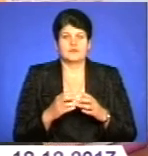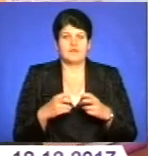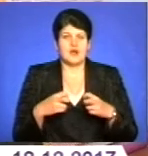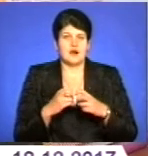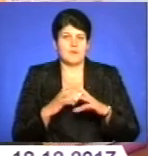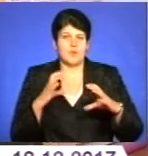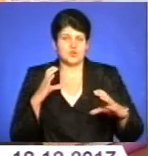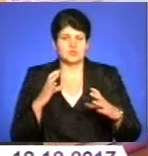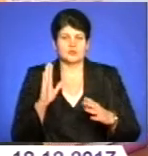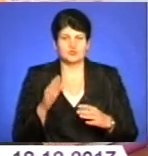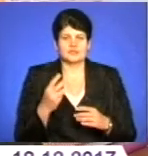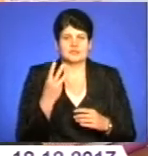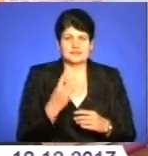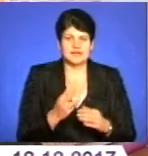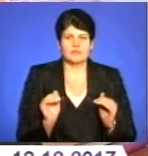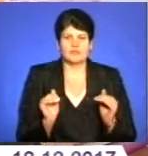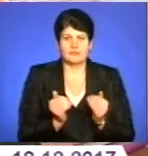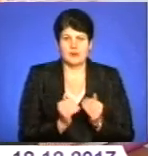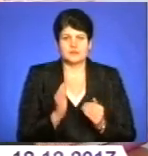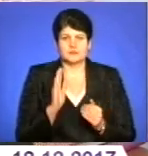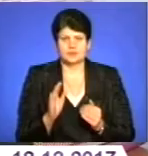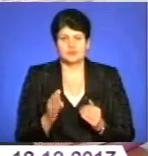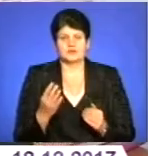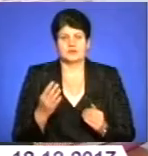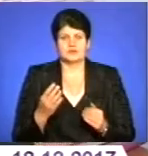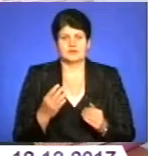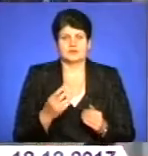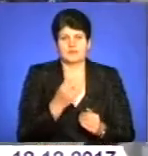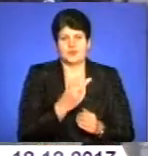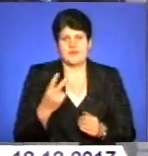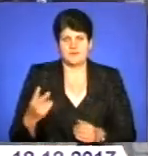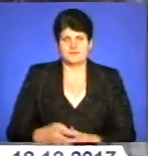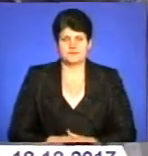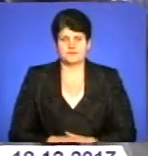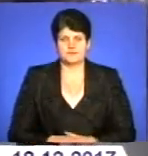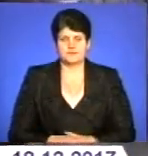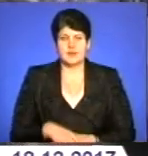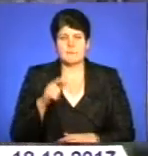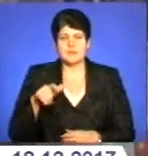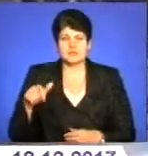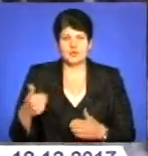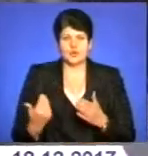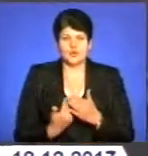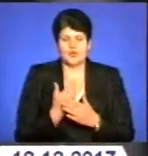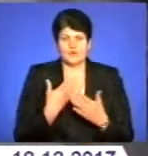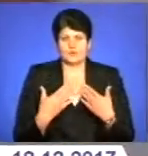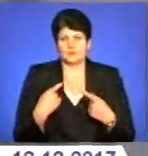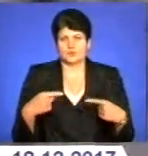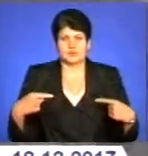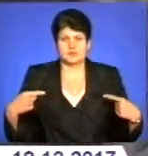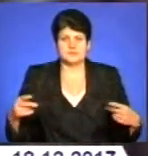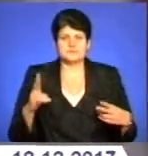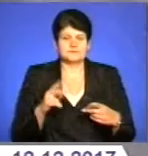3, в менших машинах «Шкода 14 TR» чи «Лазах» їх буде по 2. Пасажири до нововведення ставляться по-різному.